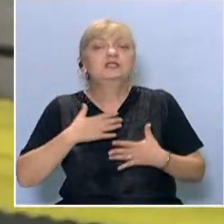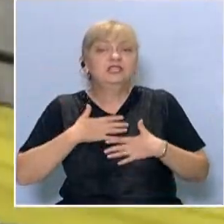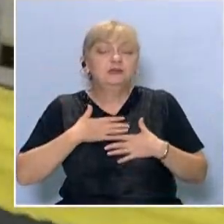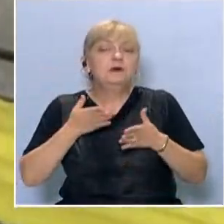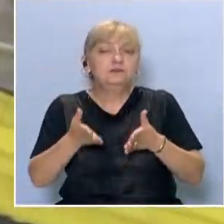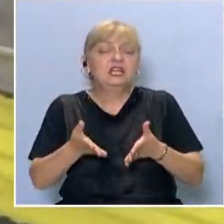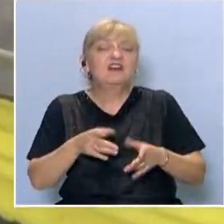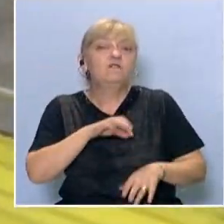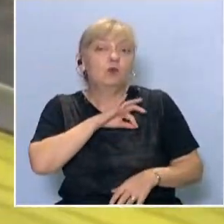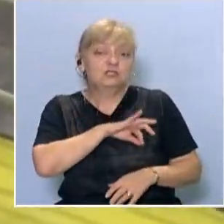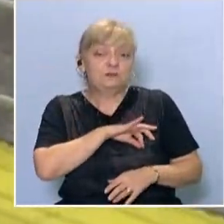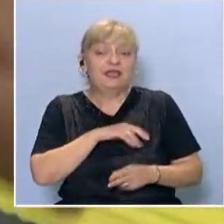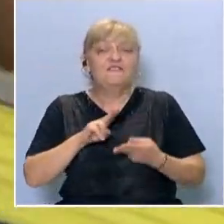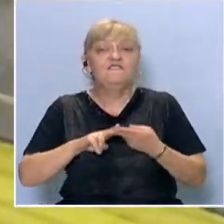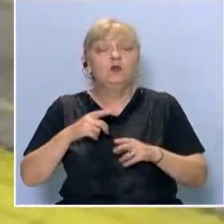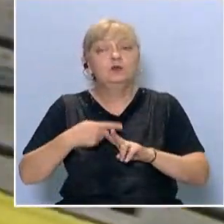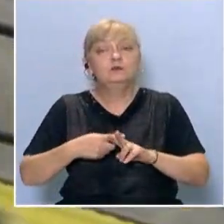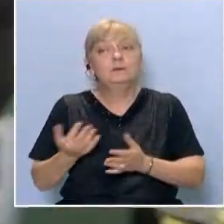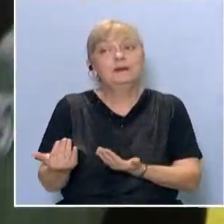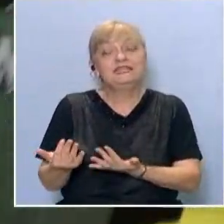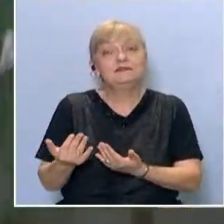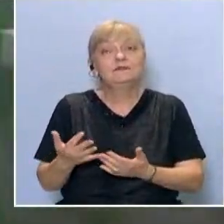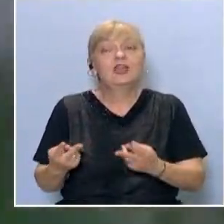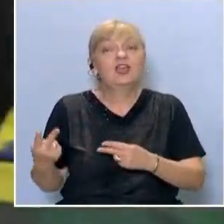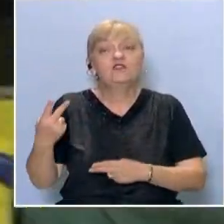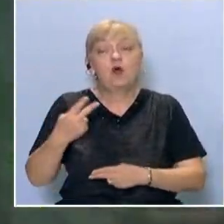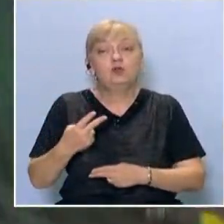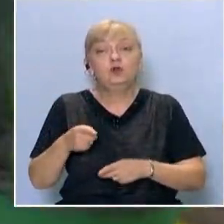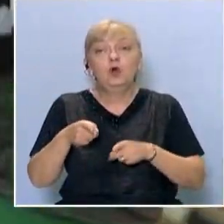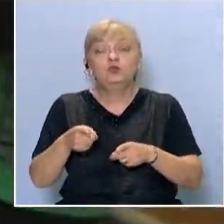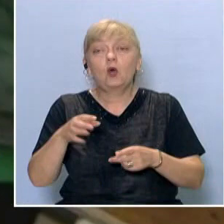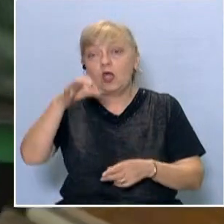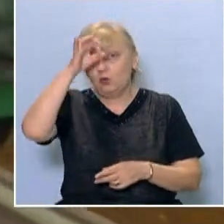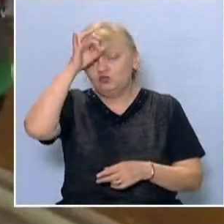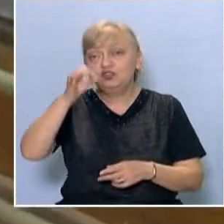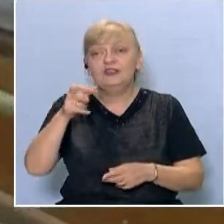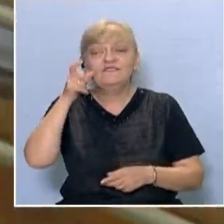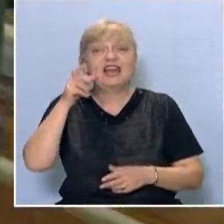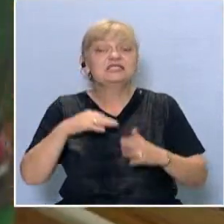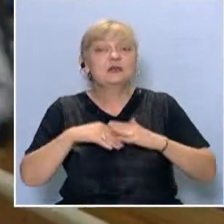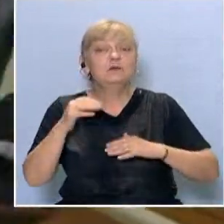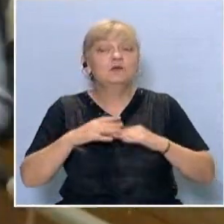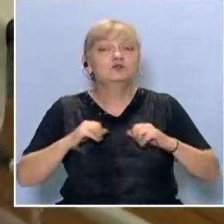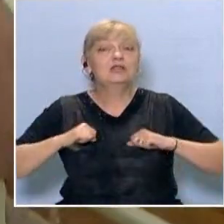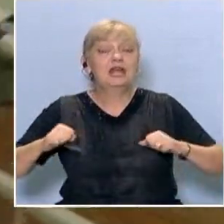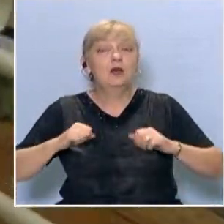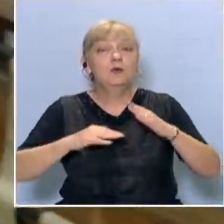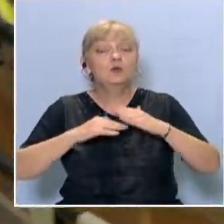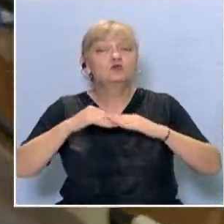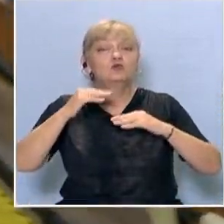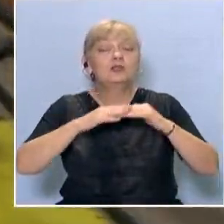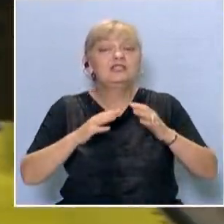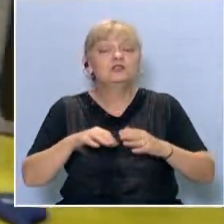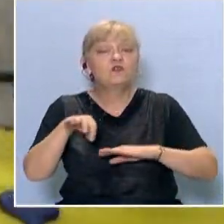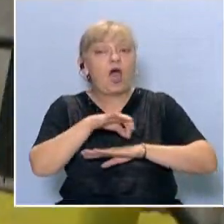от двете страни. За Виктор Ненков предизвикателството е двойно, защото той все още е ученик във Варненската професионална гимназия по строителство, архитектура